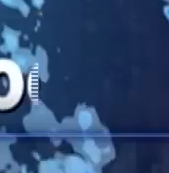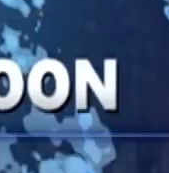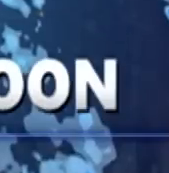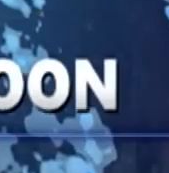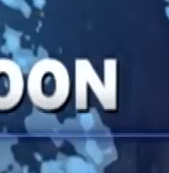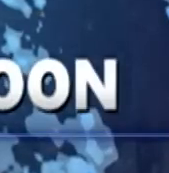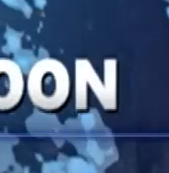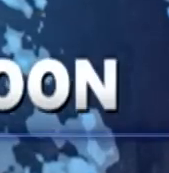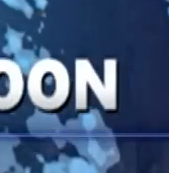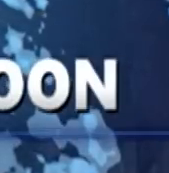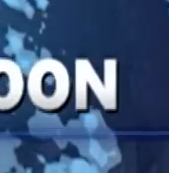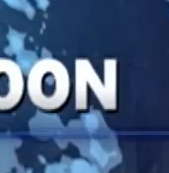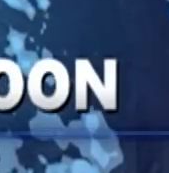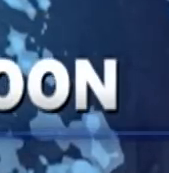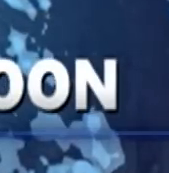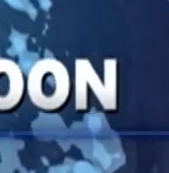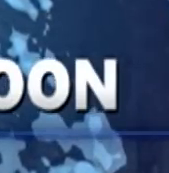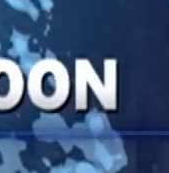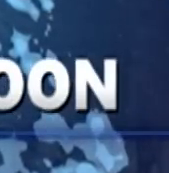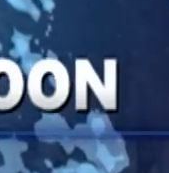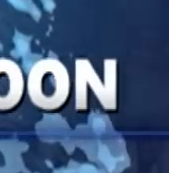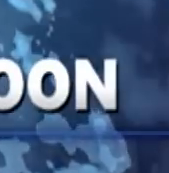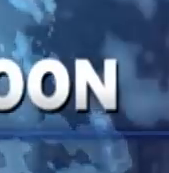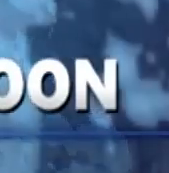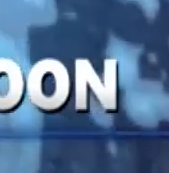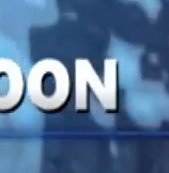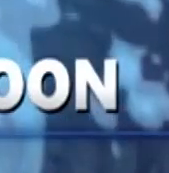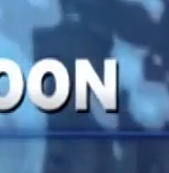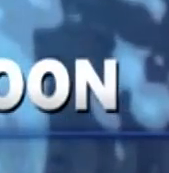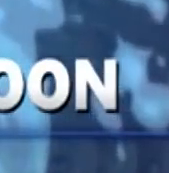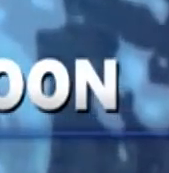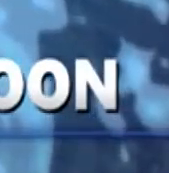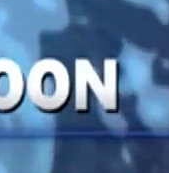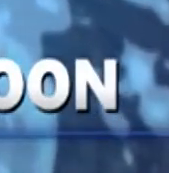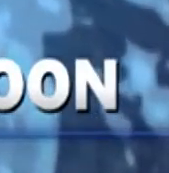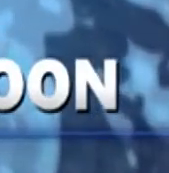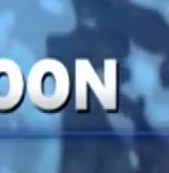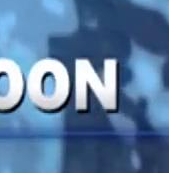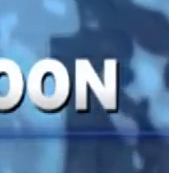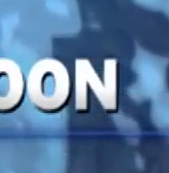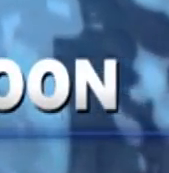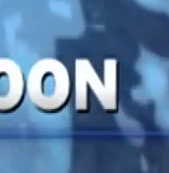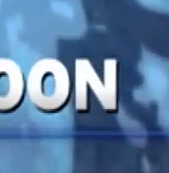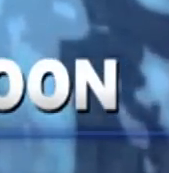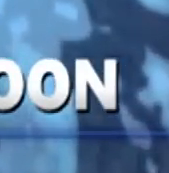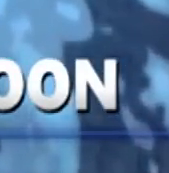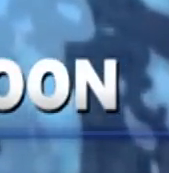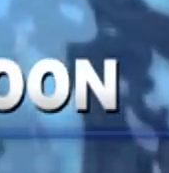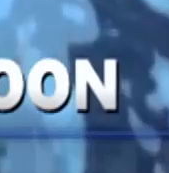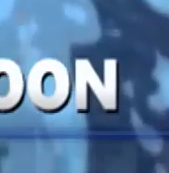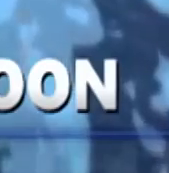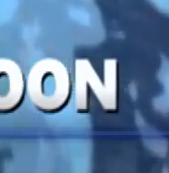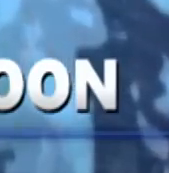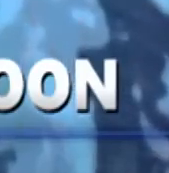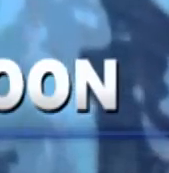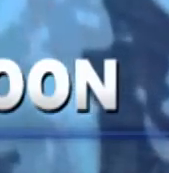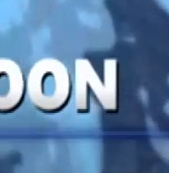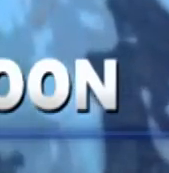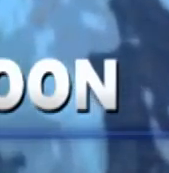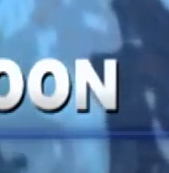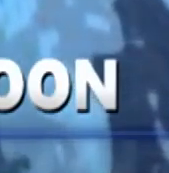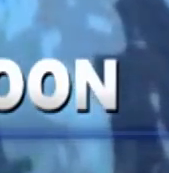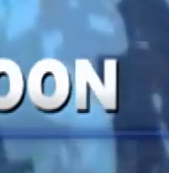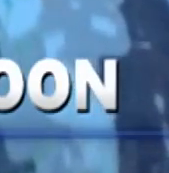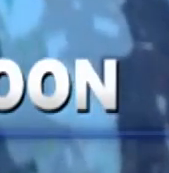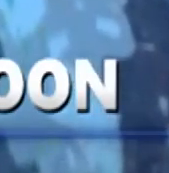Bagyo sa labas ng Philippine Area of Responsibility, nagbabadyang maging super typhoon pagpasok ng bansa. Saan nga ba